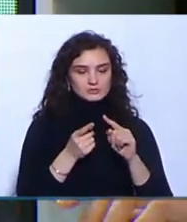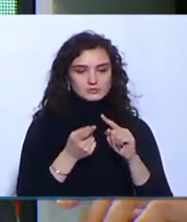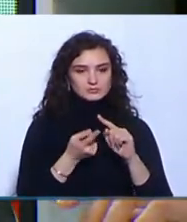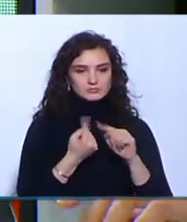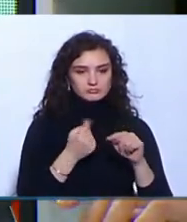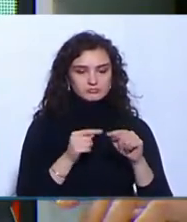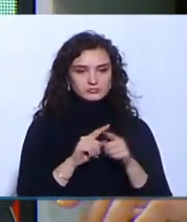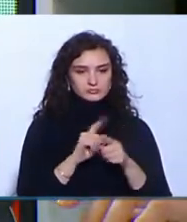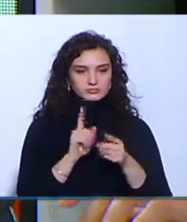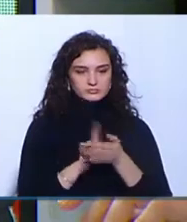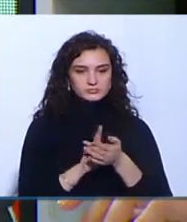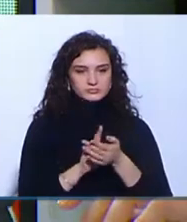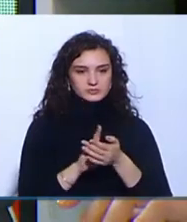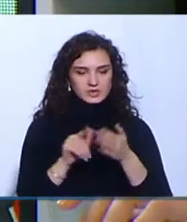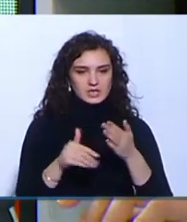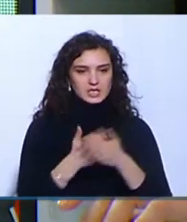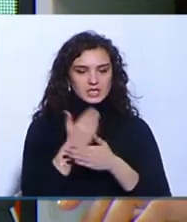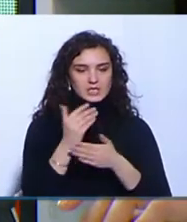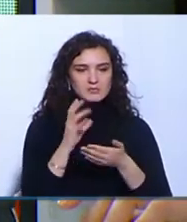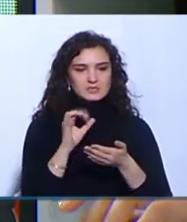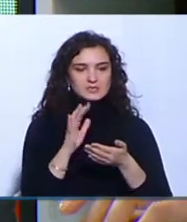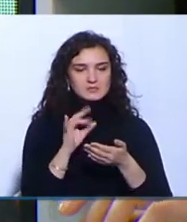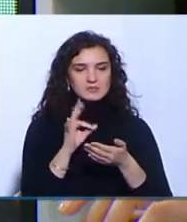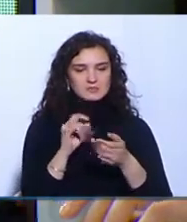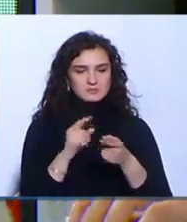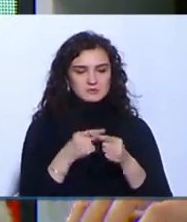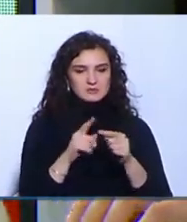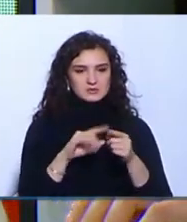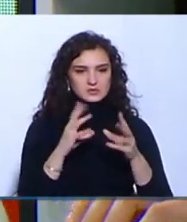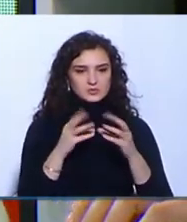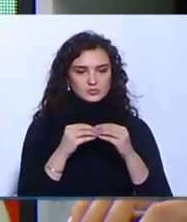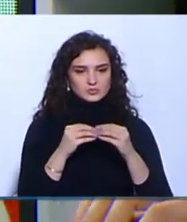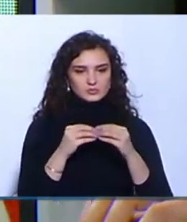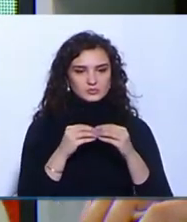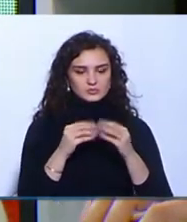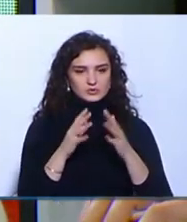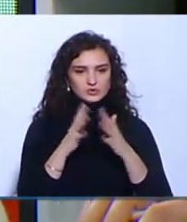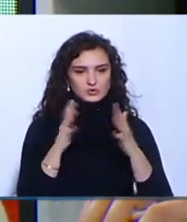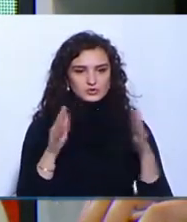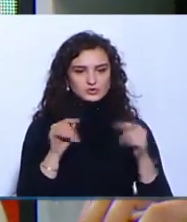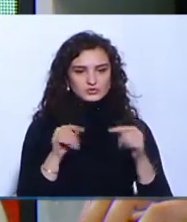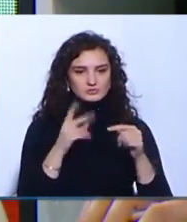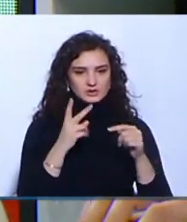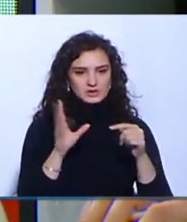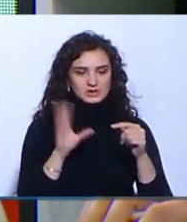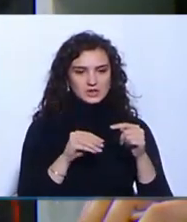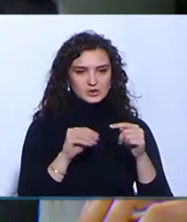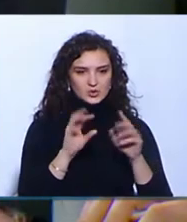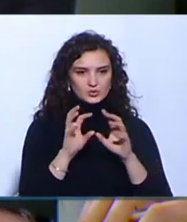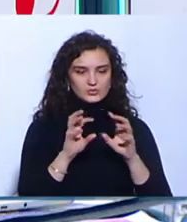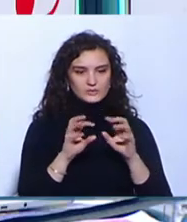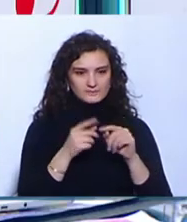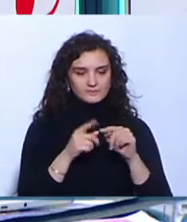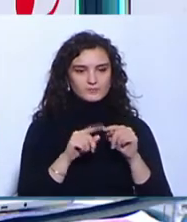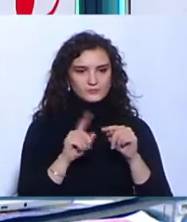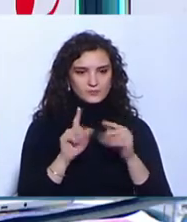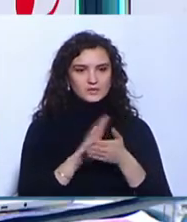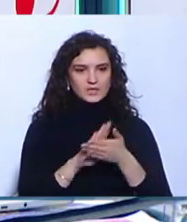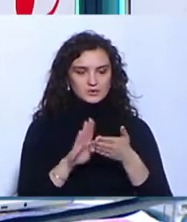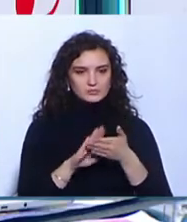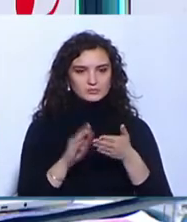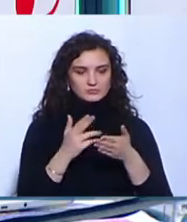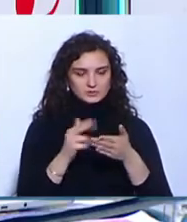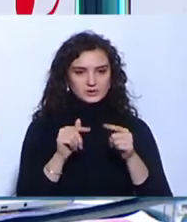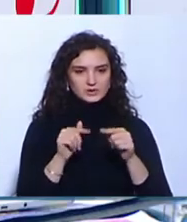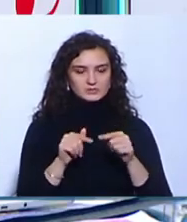აცილებული, ადგილობრივი განახლება სიმსივნის, ხო? ამიტომ ოპერაცია კეთება დიდი ძალიან. იგუცება თლიანთ ორგანო. ანუ მაქსიმალურად რომ გაასუფთავოთ,